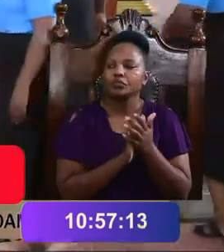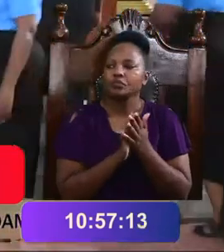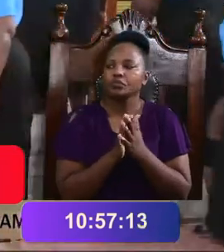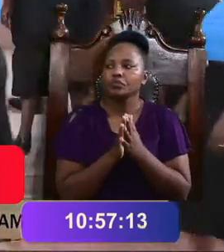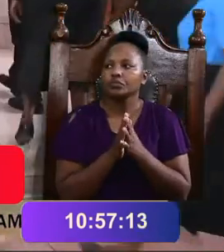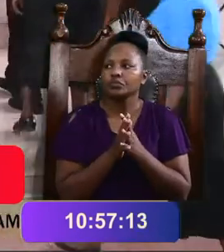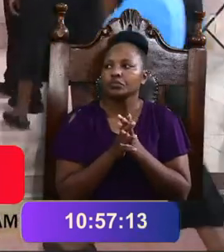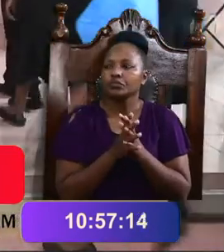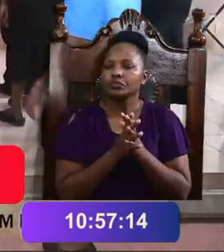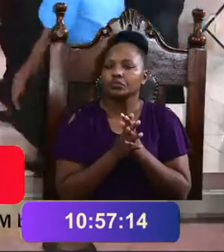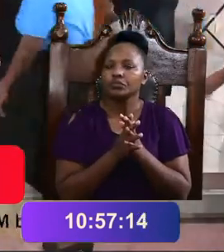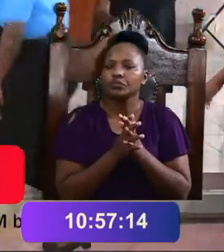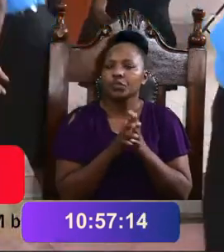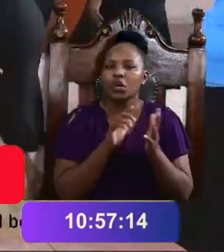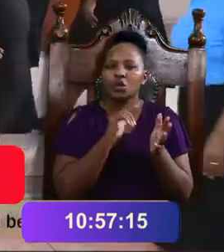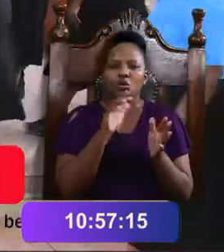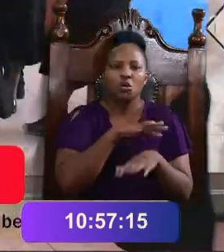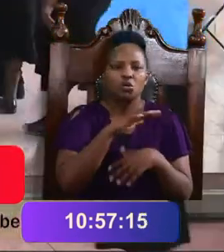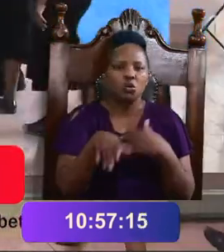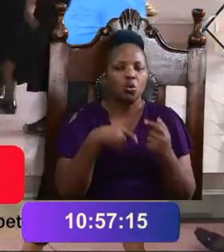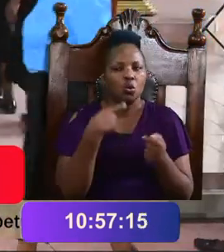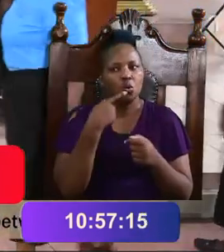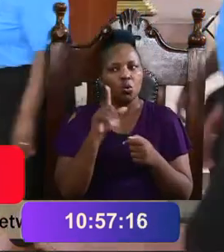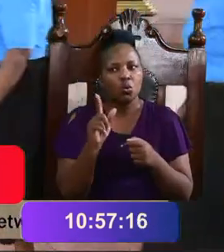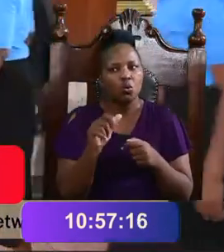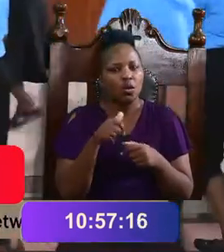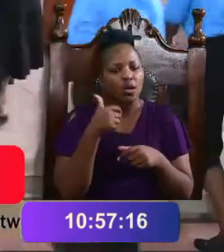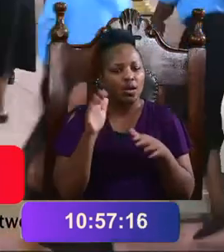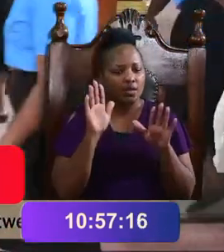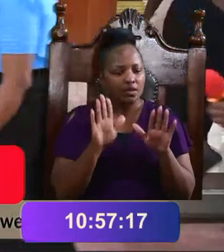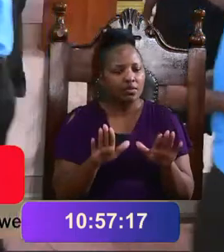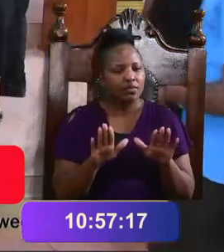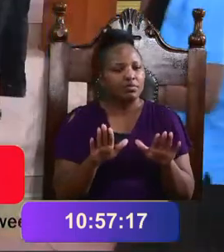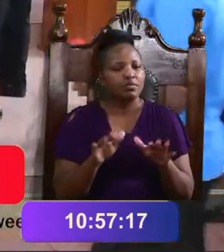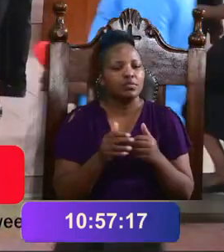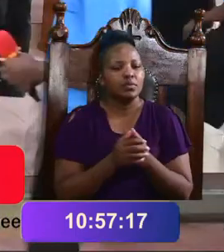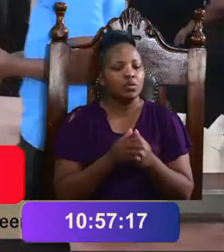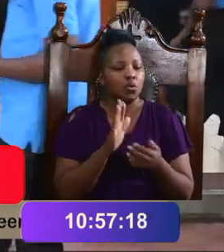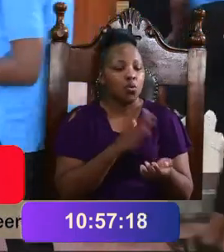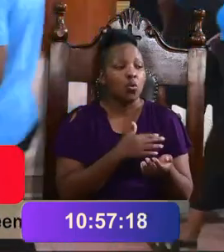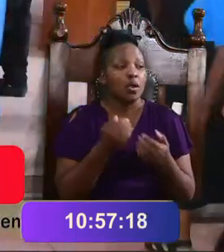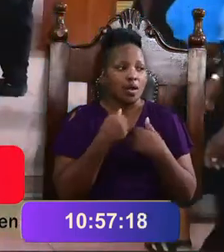Lakini ambio sio wote wanaenda, kuna wale watabaki. Kwa hivyo kwaya itakuwa